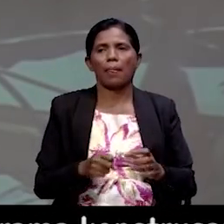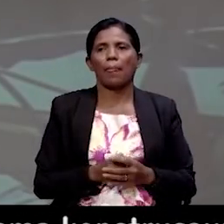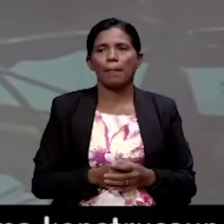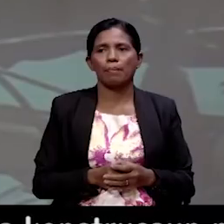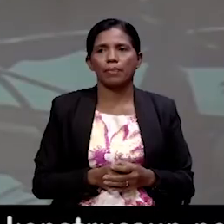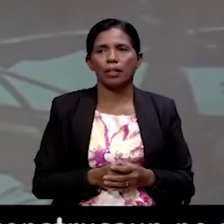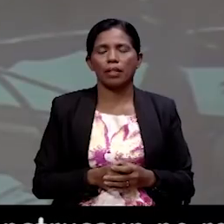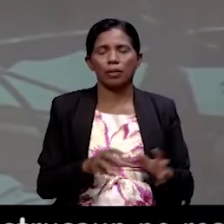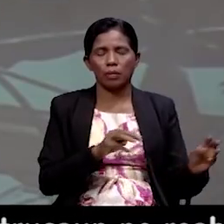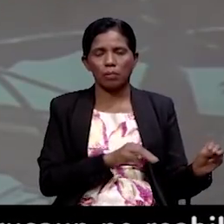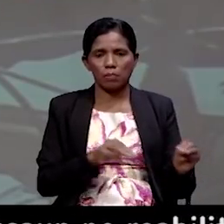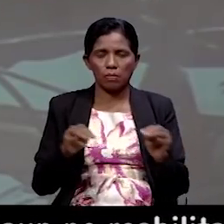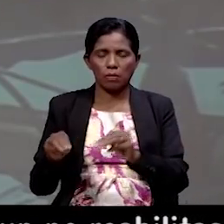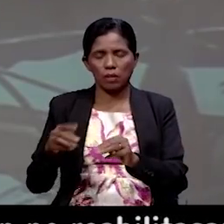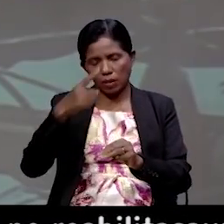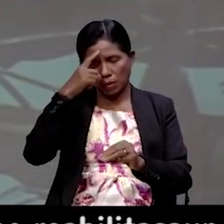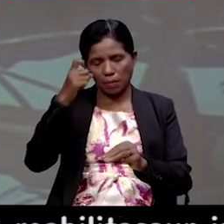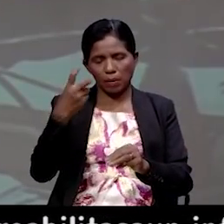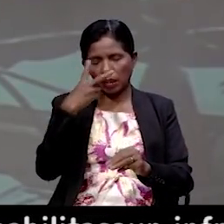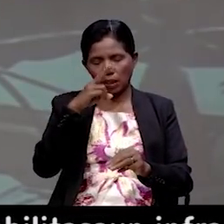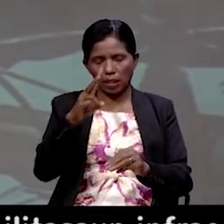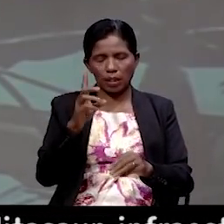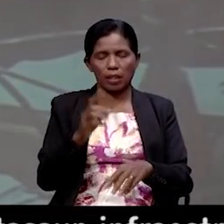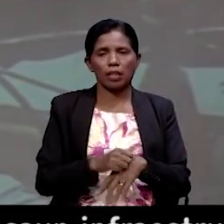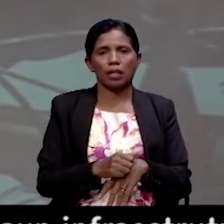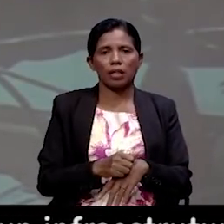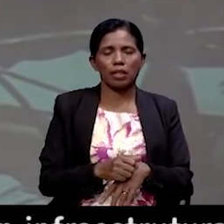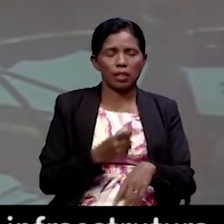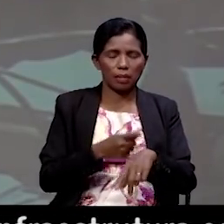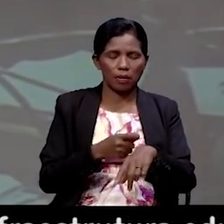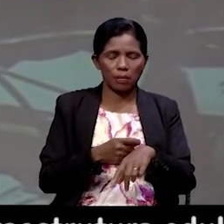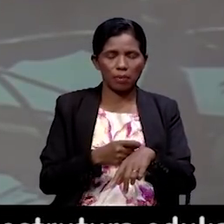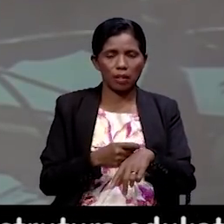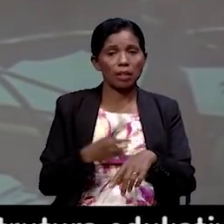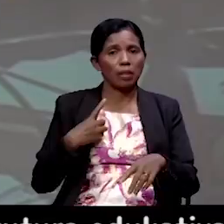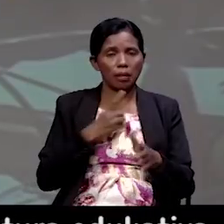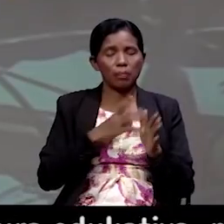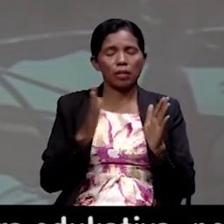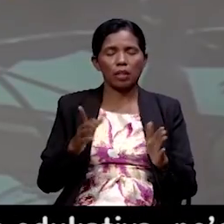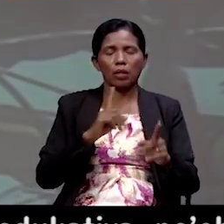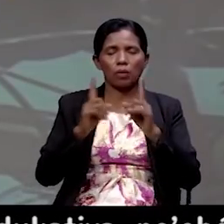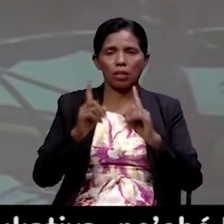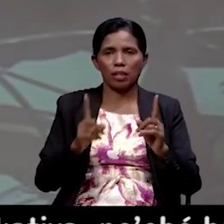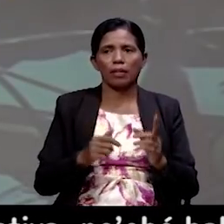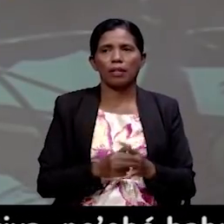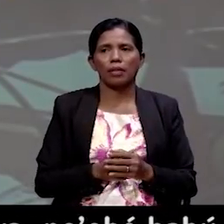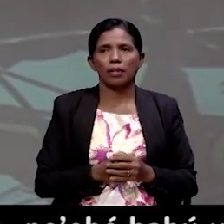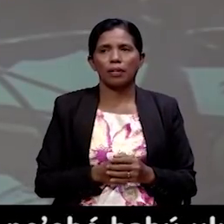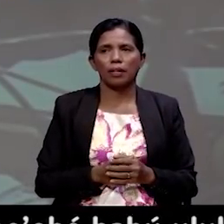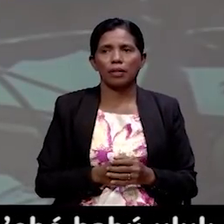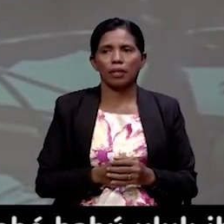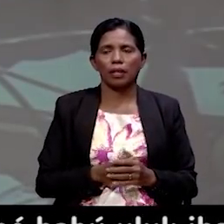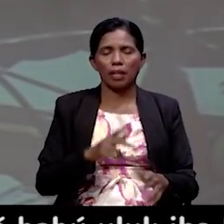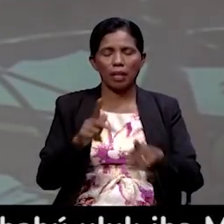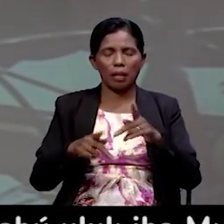Ato muda tamba kondisyons nebe makasa ohin deputada Lita ho deputada Abel Kolia tamba naturalmente Timor so, minimo ne